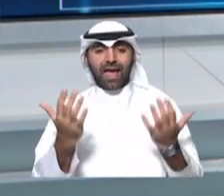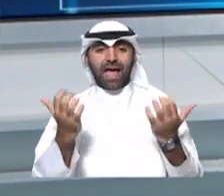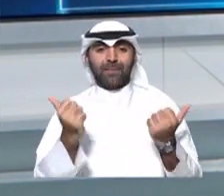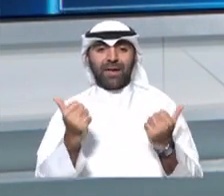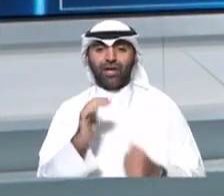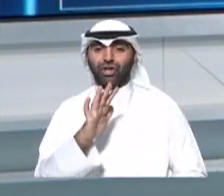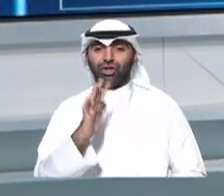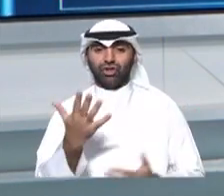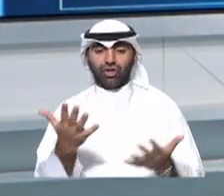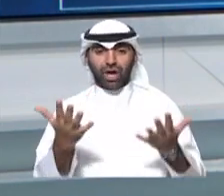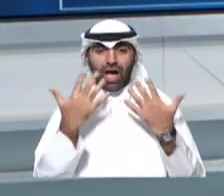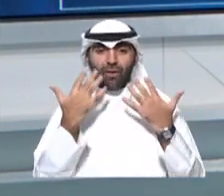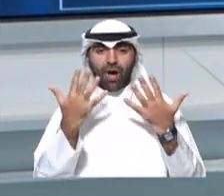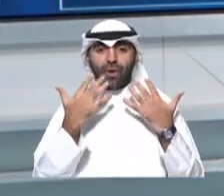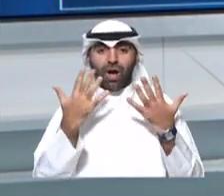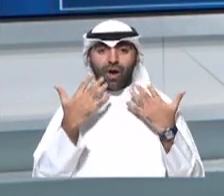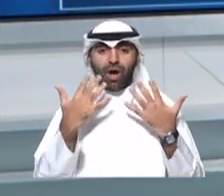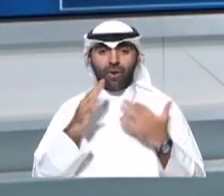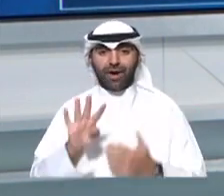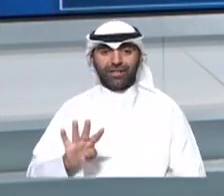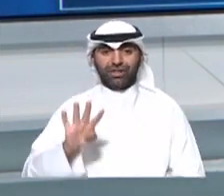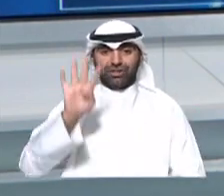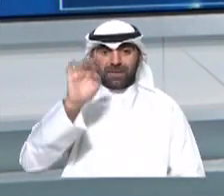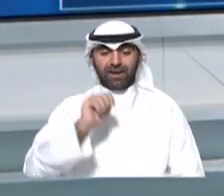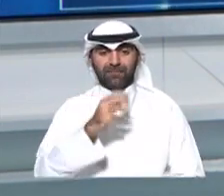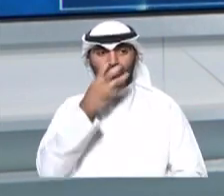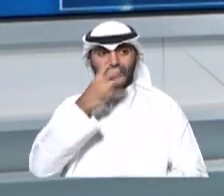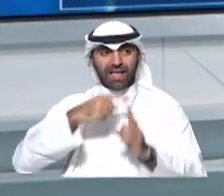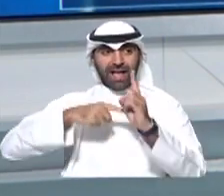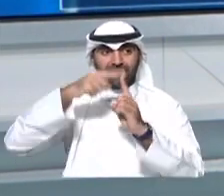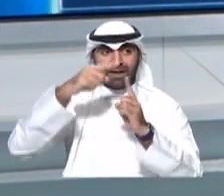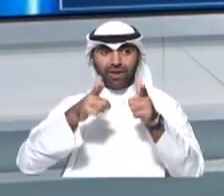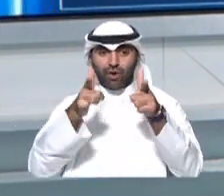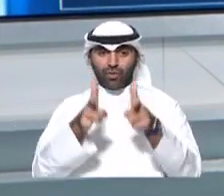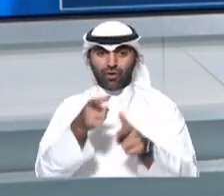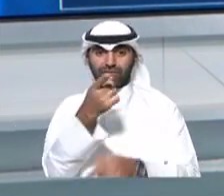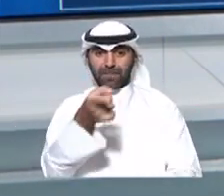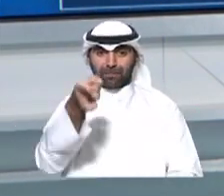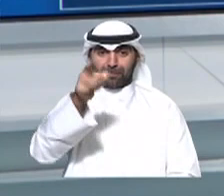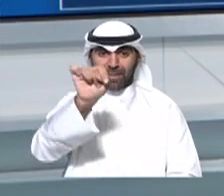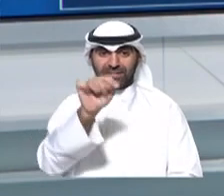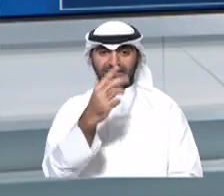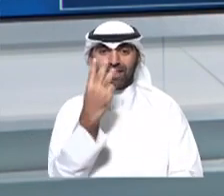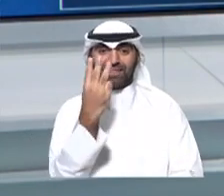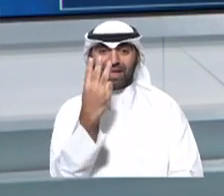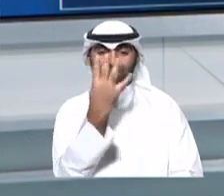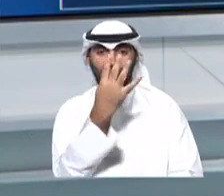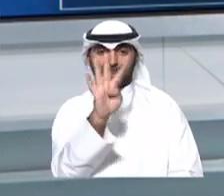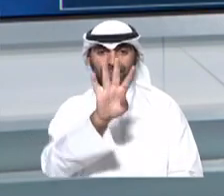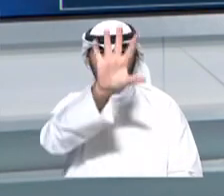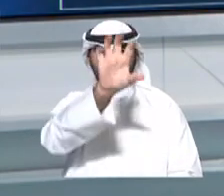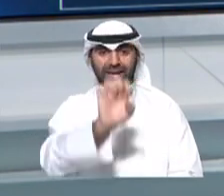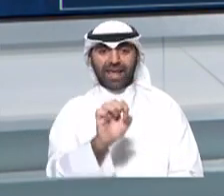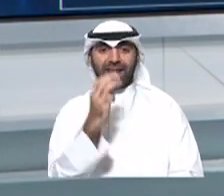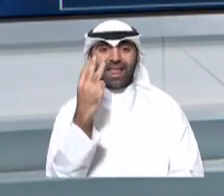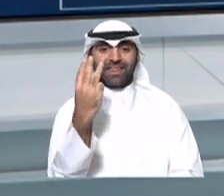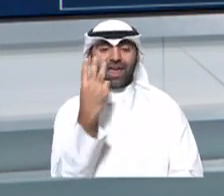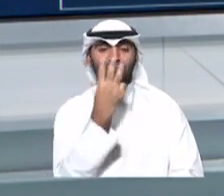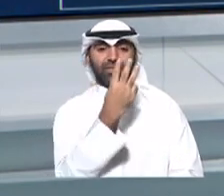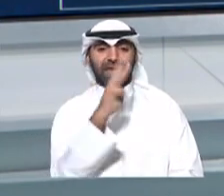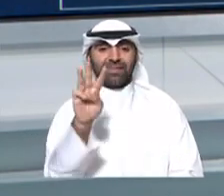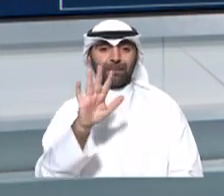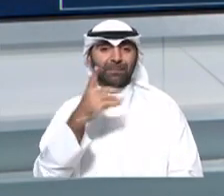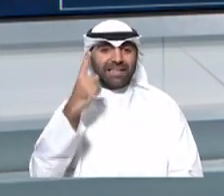المتوقعة في مدينة الكويت قد تصل إلى 43، أما الصغرى 33 درجة مئوية، وقد تزيد عن هذه معدلات في بعض